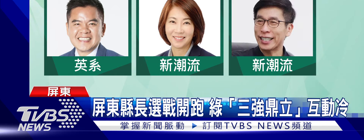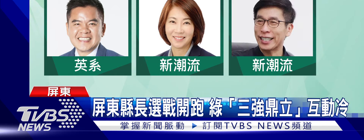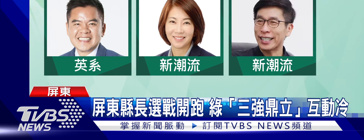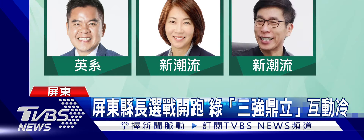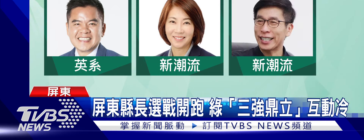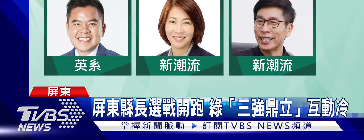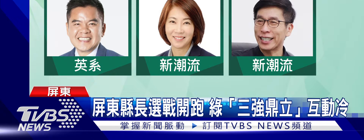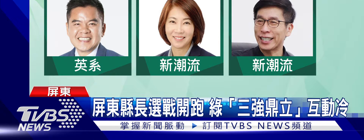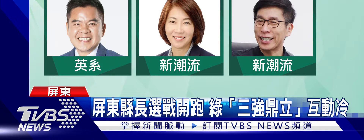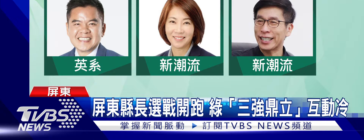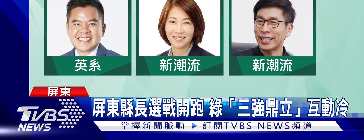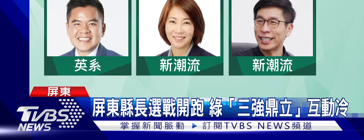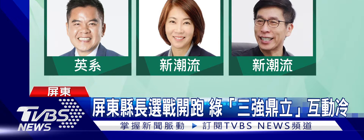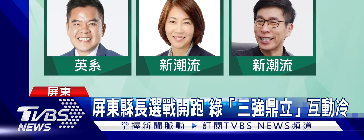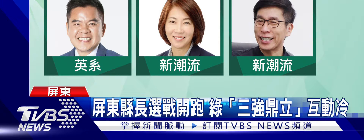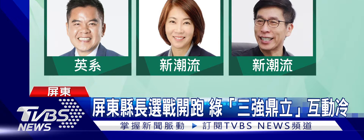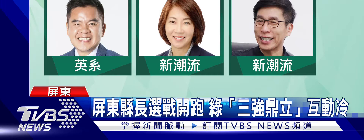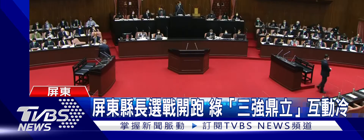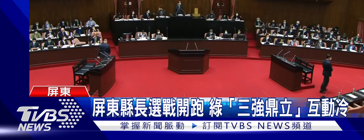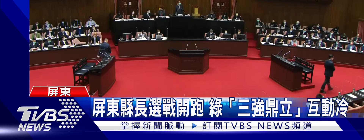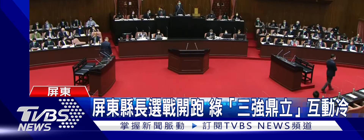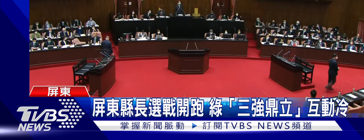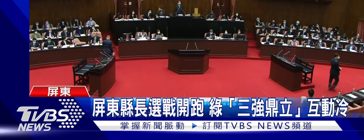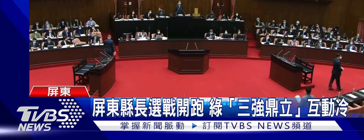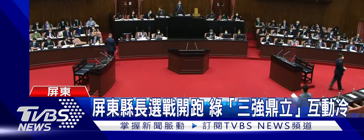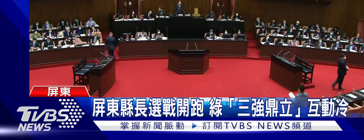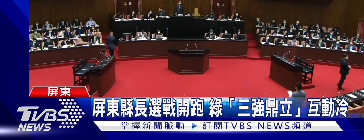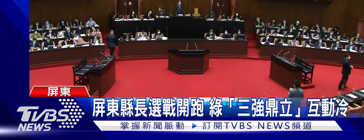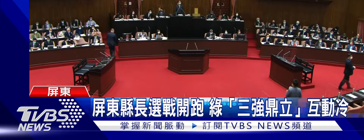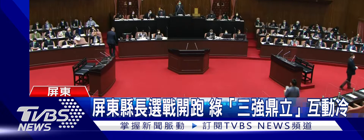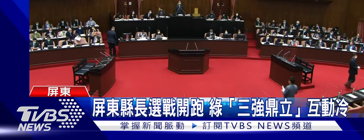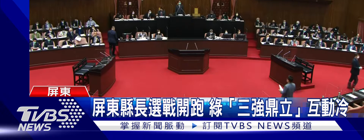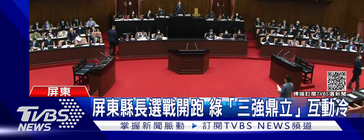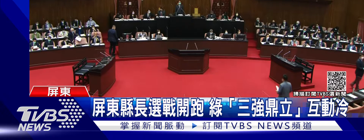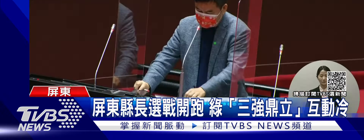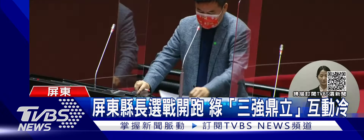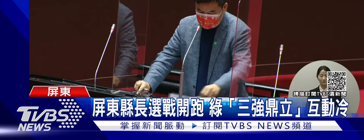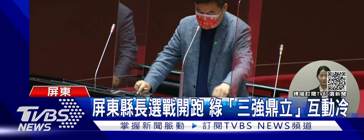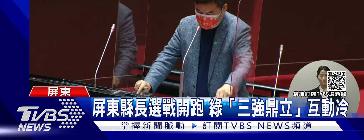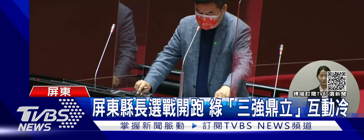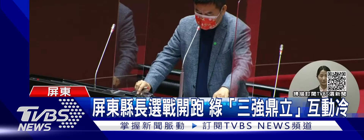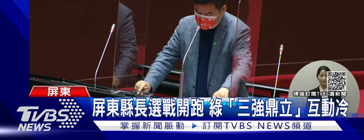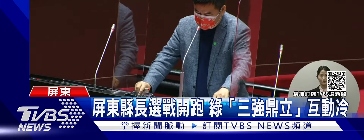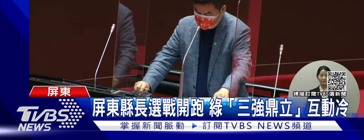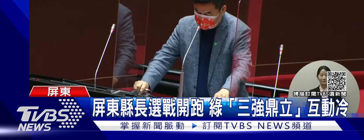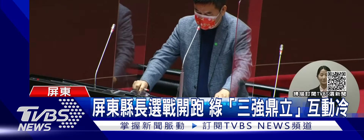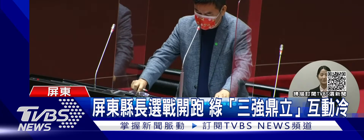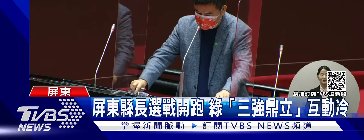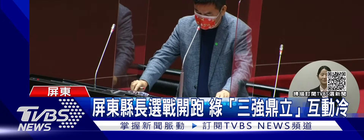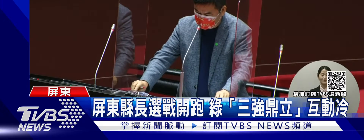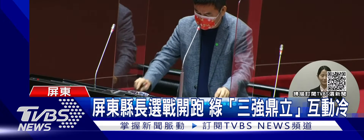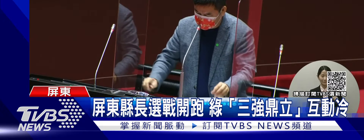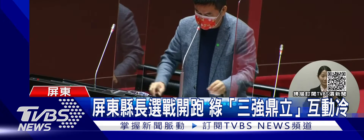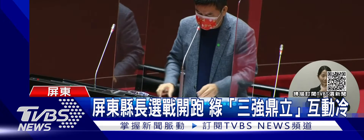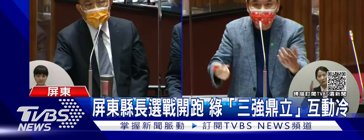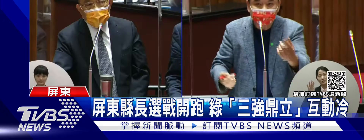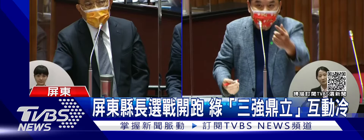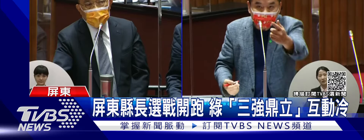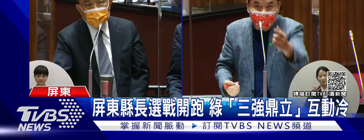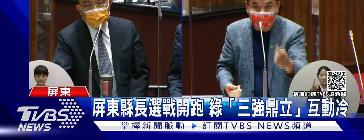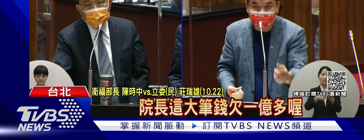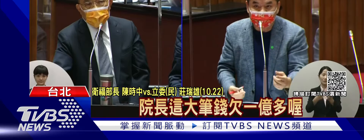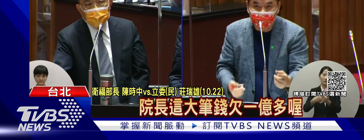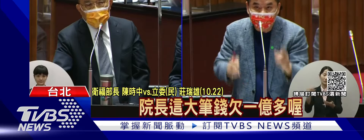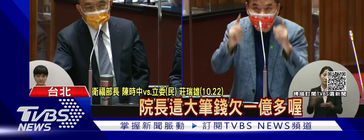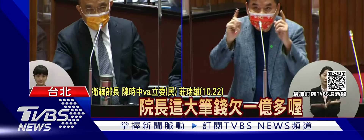钟嘉宾三人互别苗头。前一天，庄瑞雄也抢先出招质询，当陈时中的面状告苏贞昌：“ 你